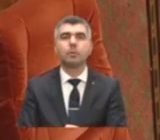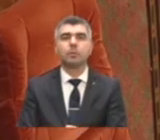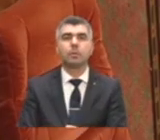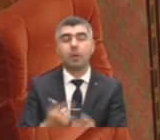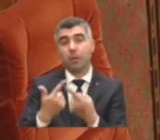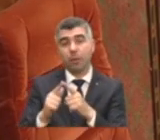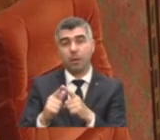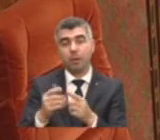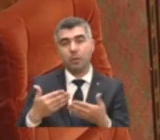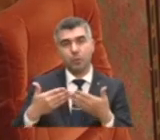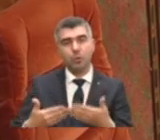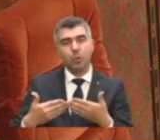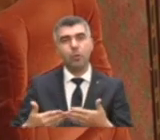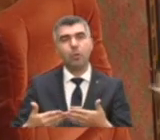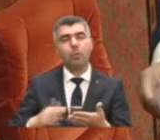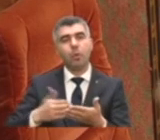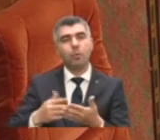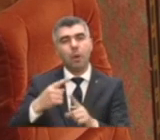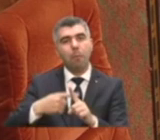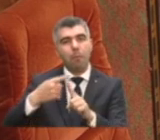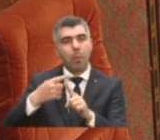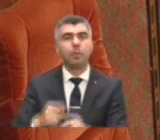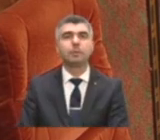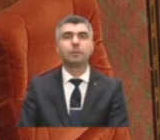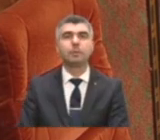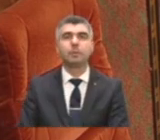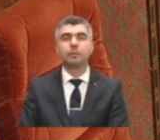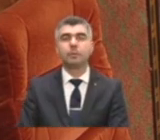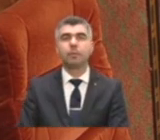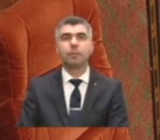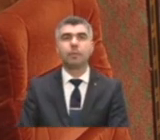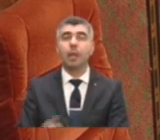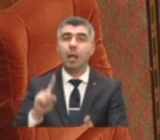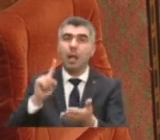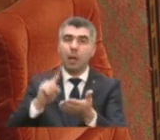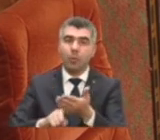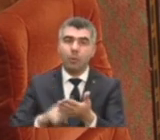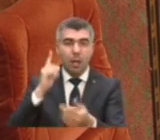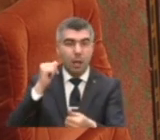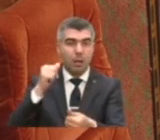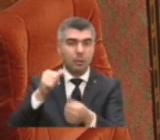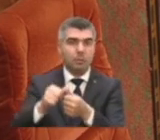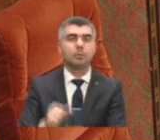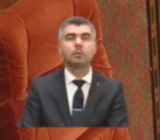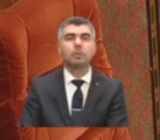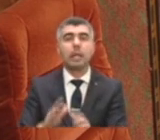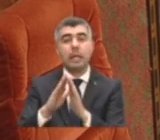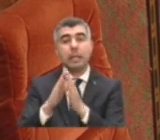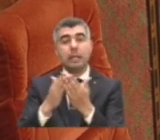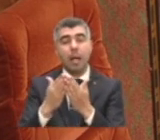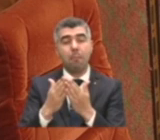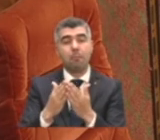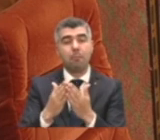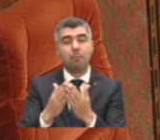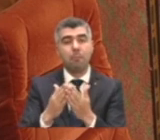تستحضر ما نعيشه اليوم من ظروف استثنائية. ولا بد من التذكير بأن الكتب المدرسية المعنية